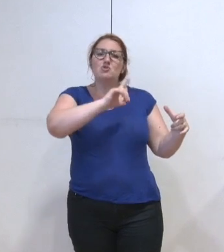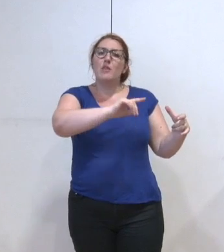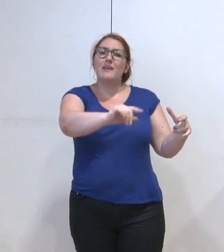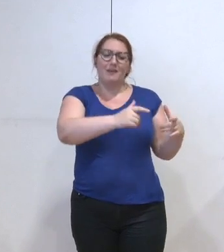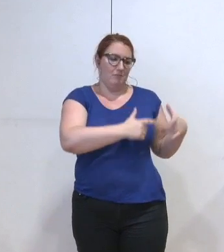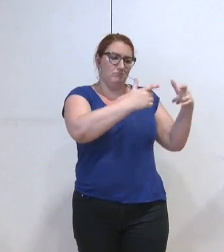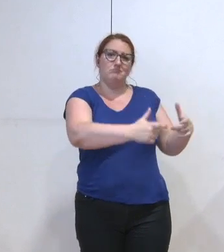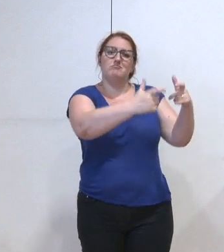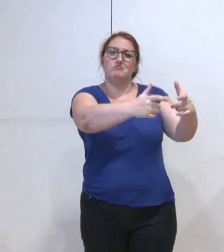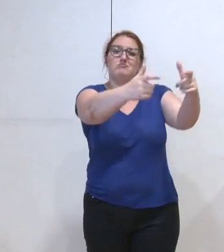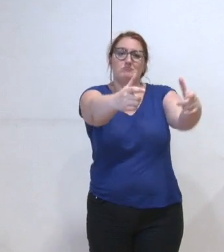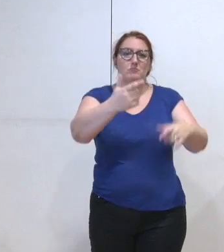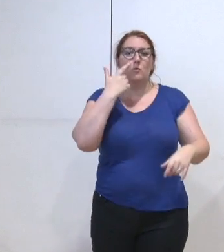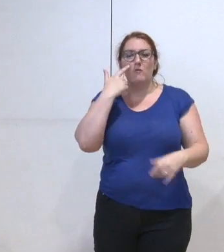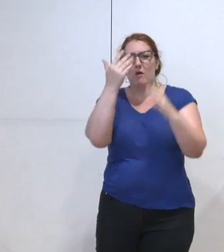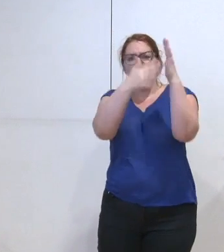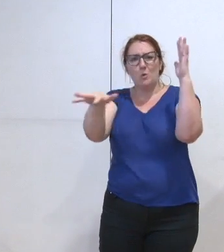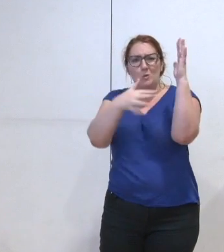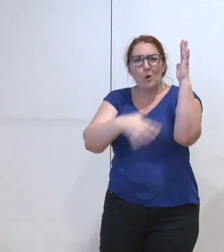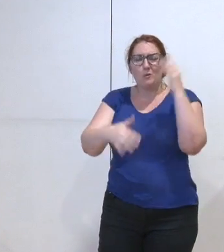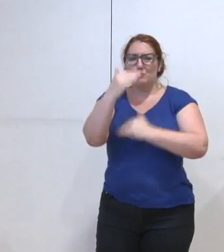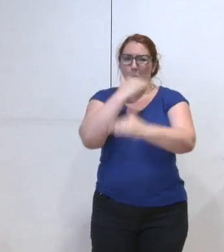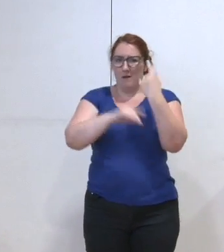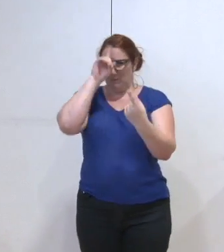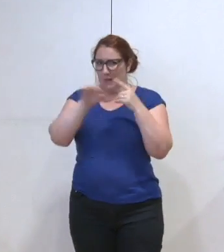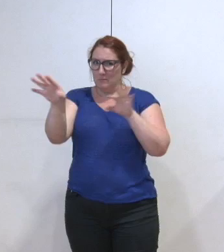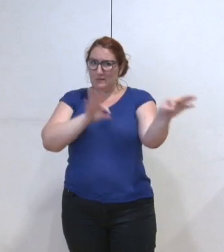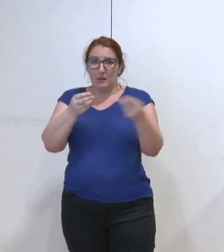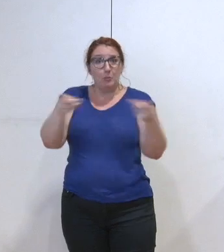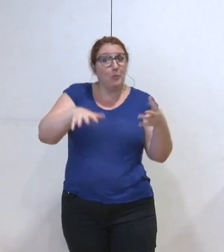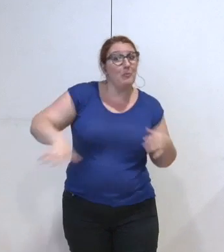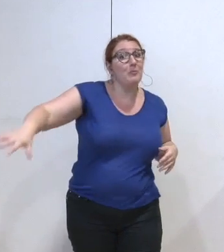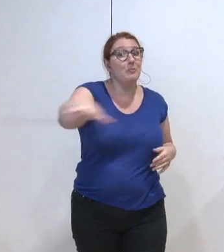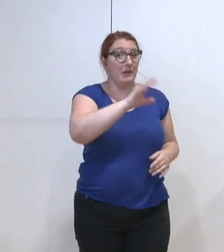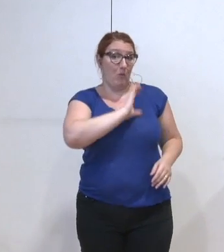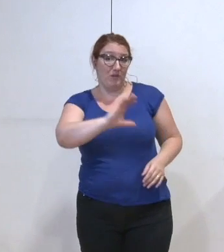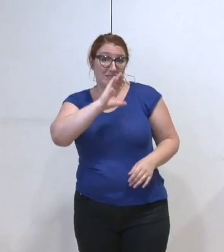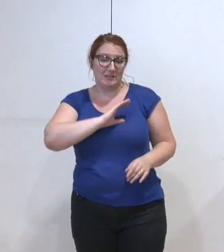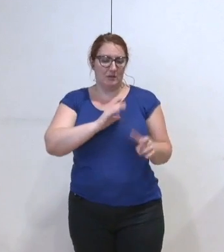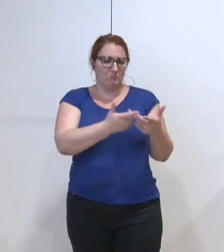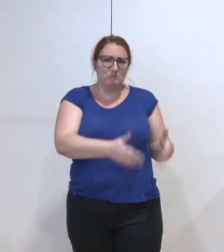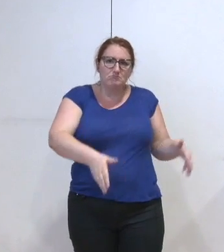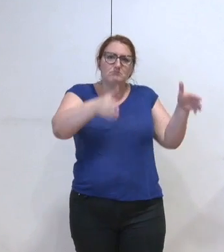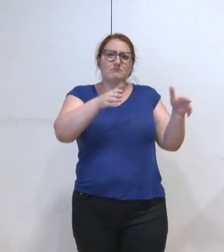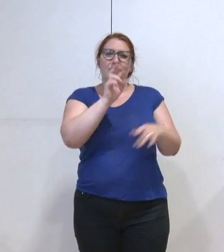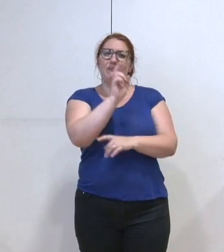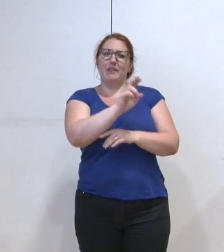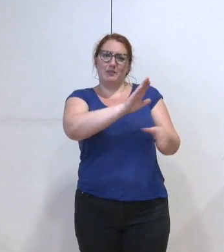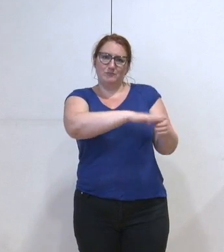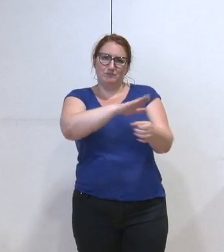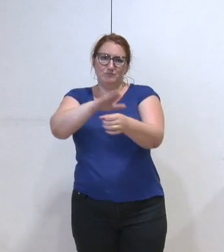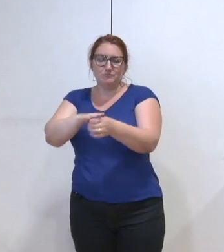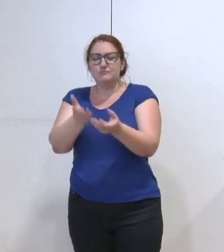à l'automne sur le tri dans l'espace public pour la première fois avec l'implantation de corbeilles vertes à proximité des